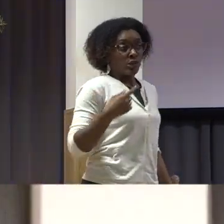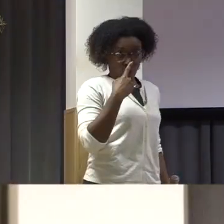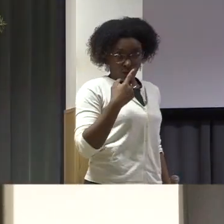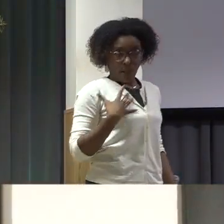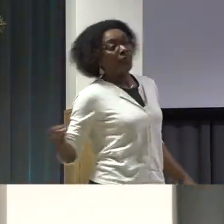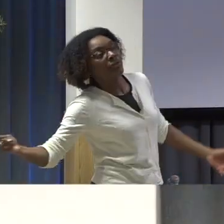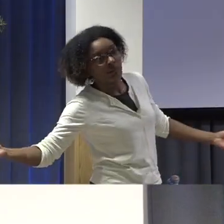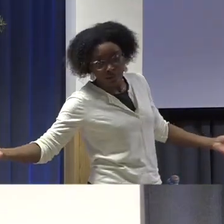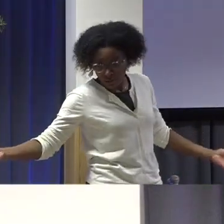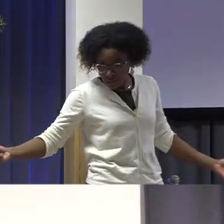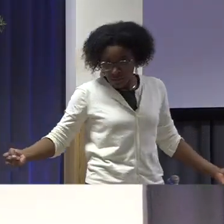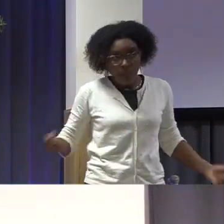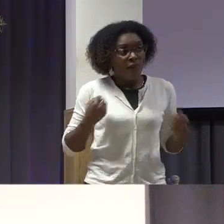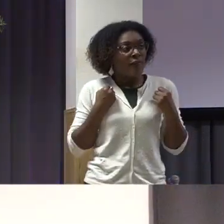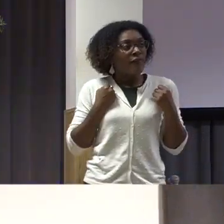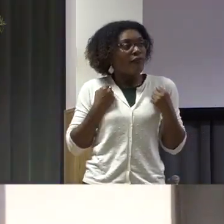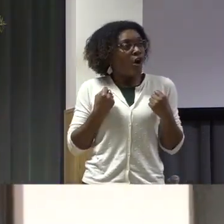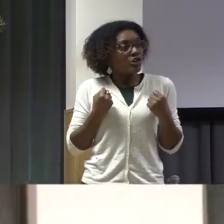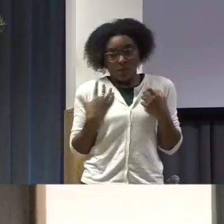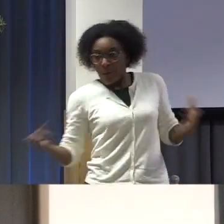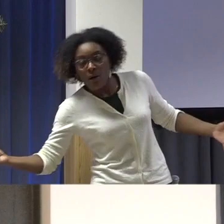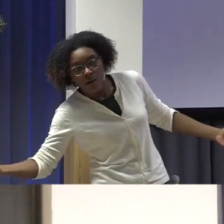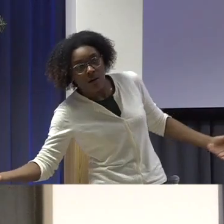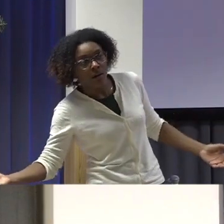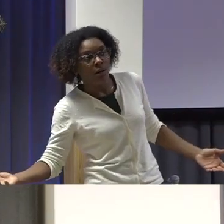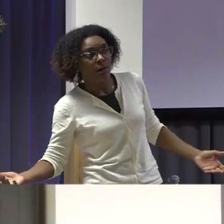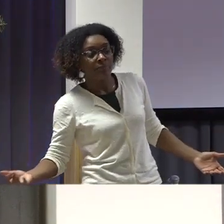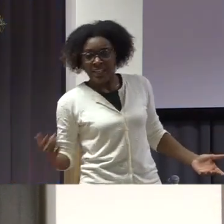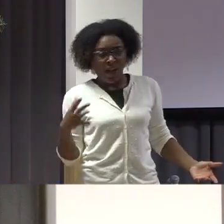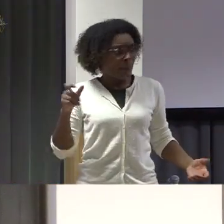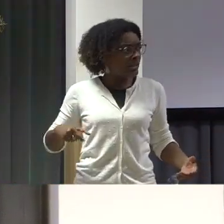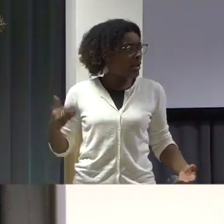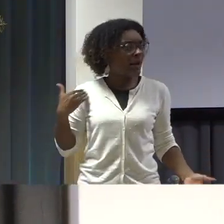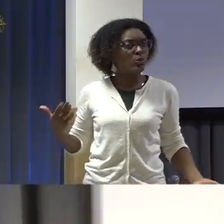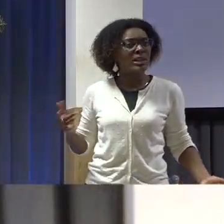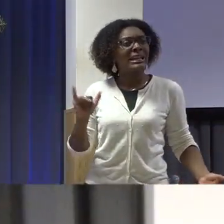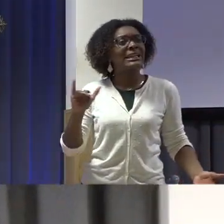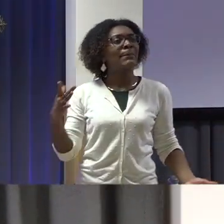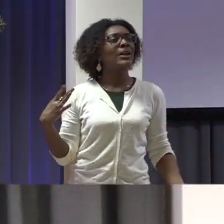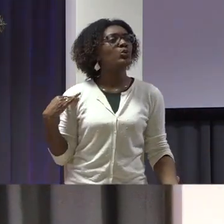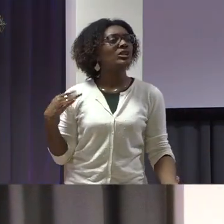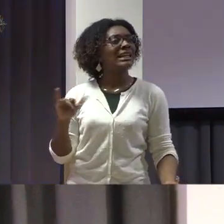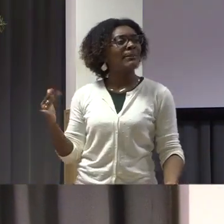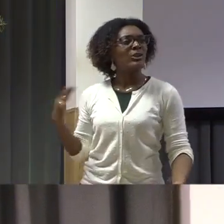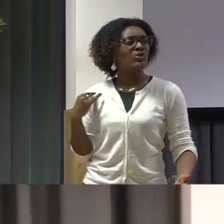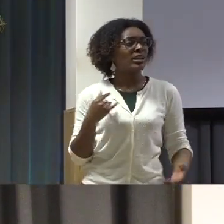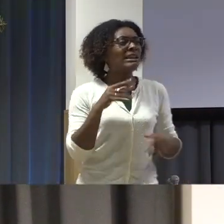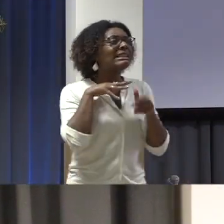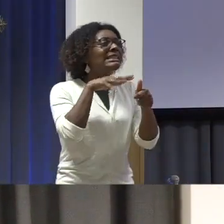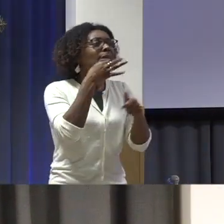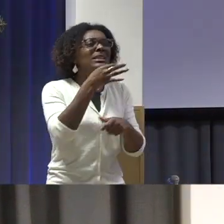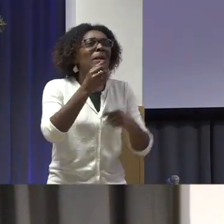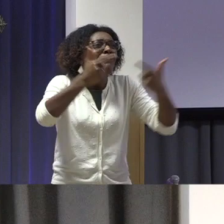il quelqu'un m'a touché au lit mais attends mais non non je sais quelques matchs parce qu'une force est sorti deux mois